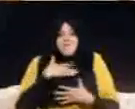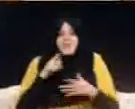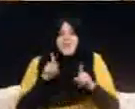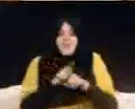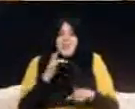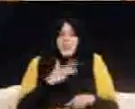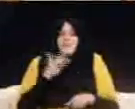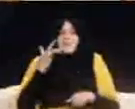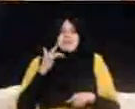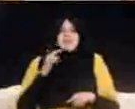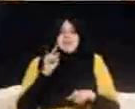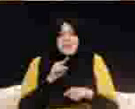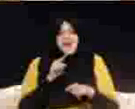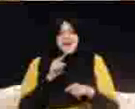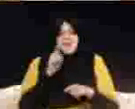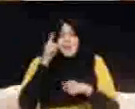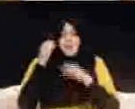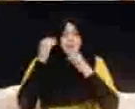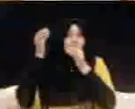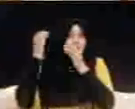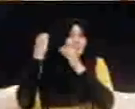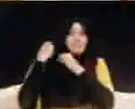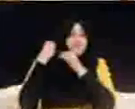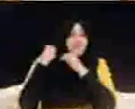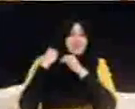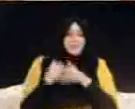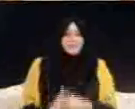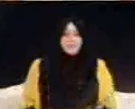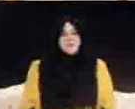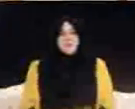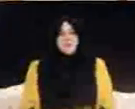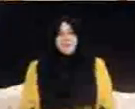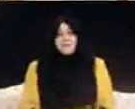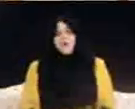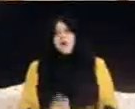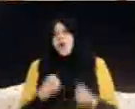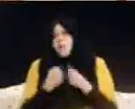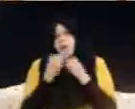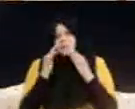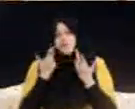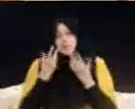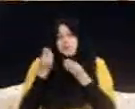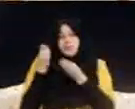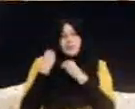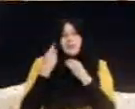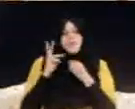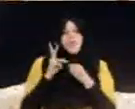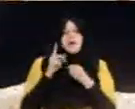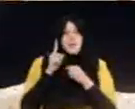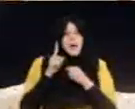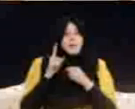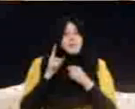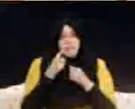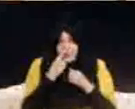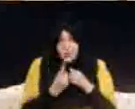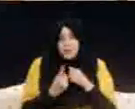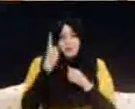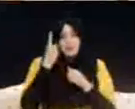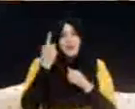الزكاه. هذه صله عندك اجر فيها، صله رحم، في الوقت نفسه عندك اجر نتاع الزكاه، لانك برأتي